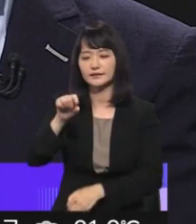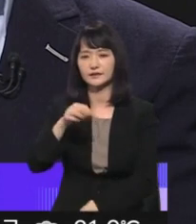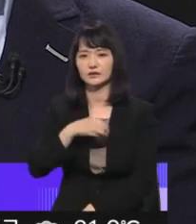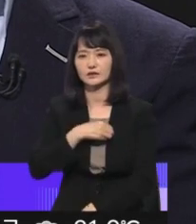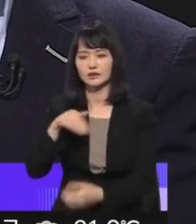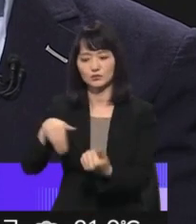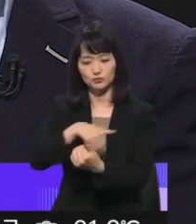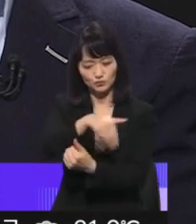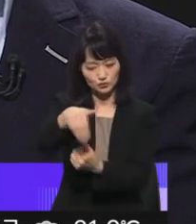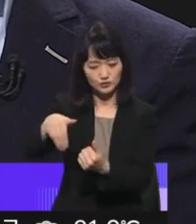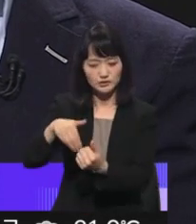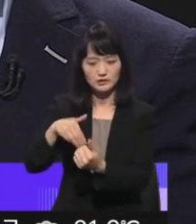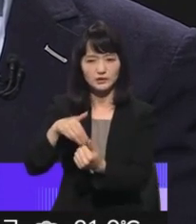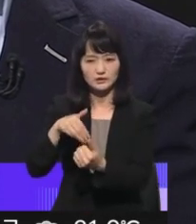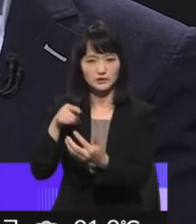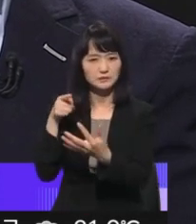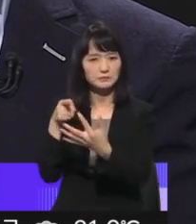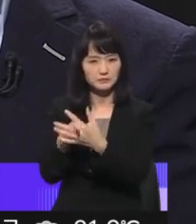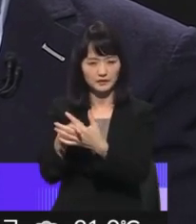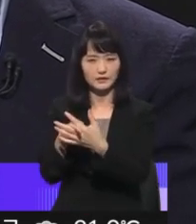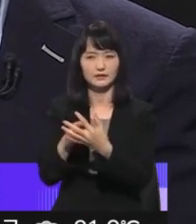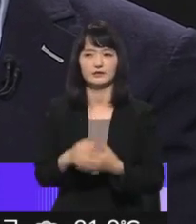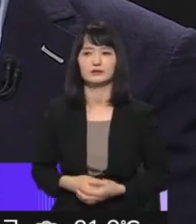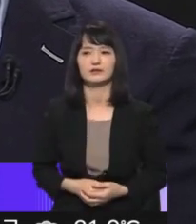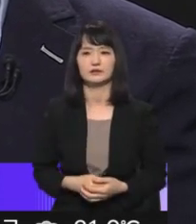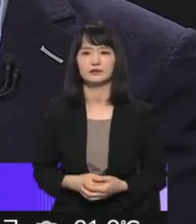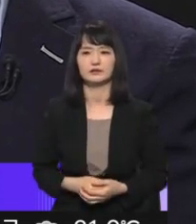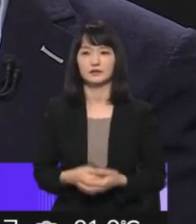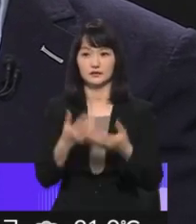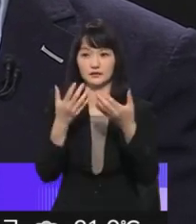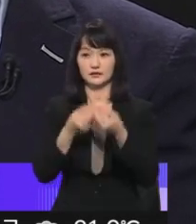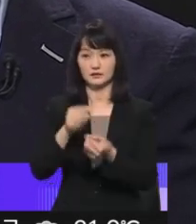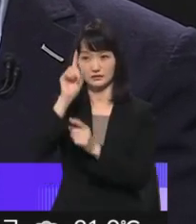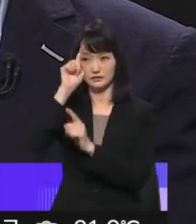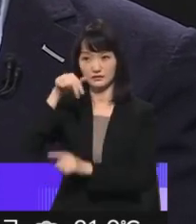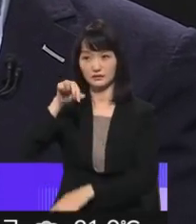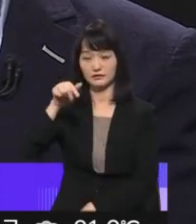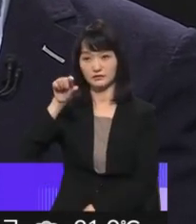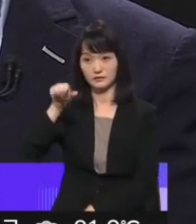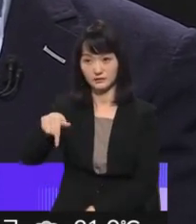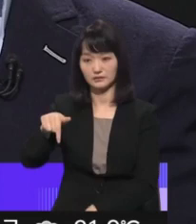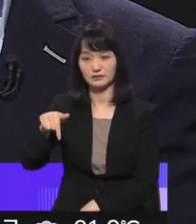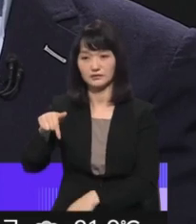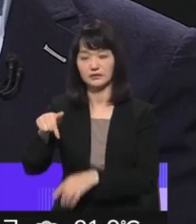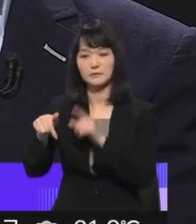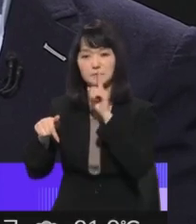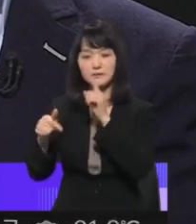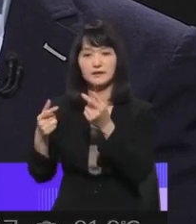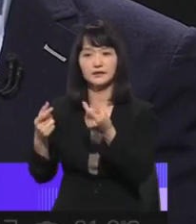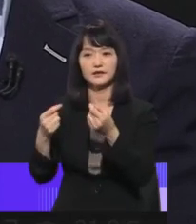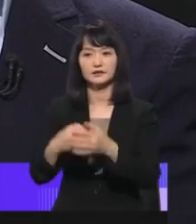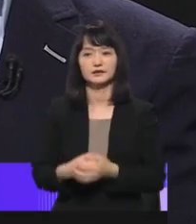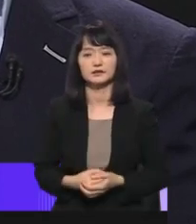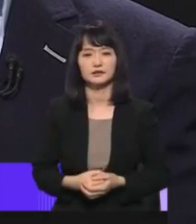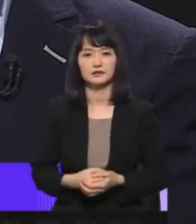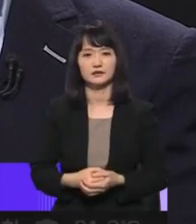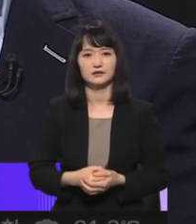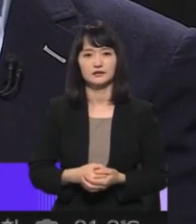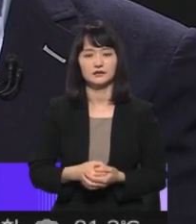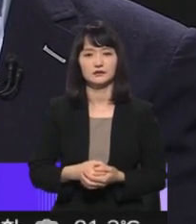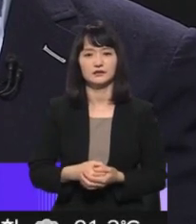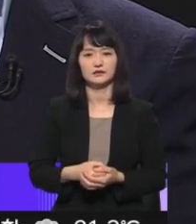감지한 같은데 저 더 나아가서 예컨대 이준석 대표가 주장했던 험 기 출마 저는 라거나 그게 좀 불 힘들다고